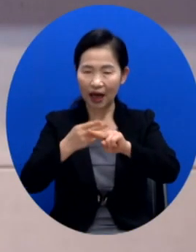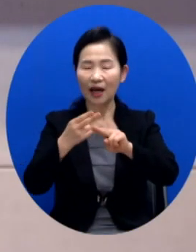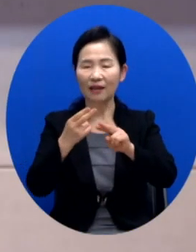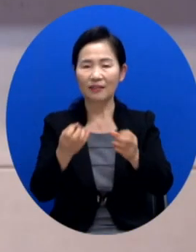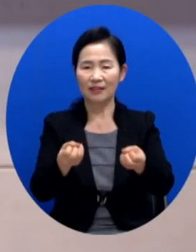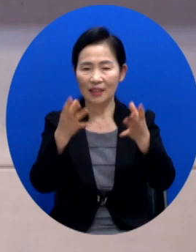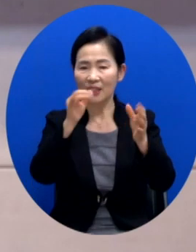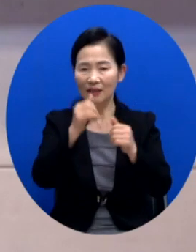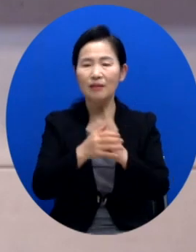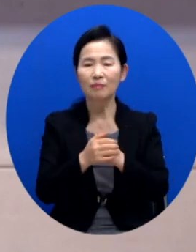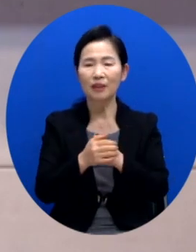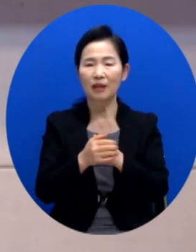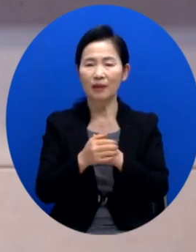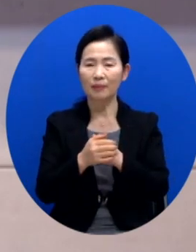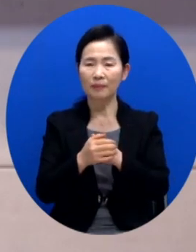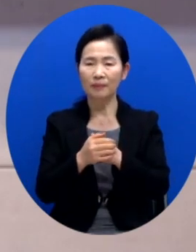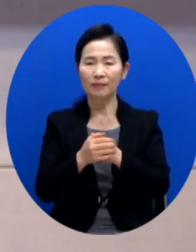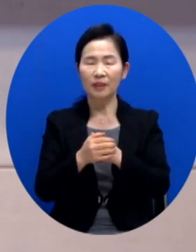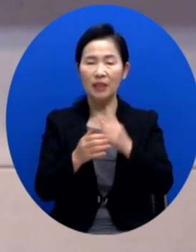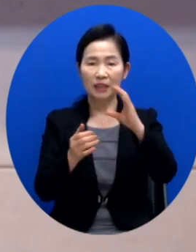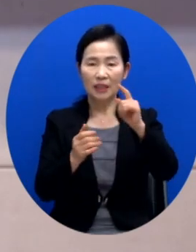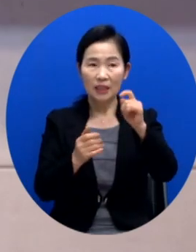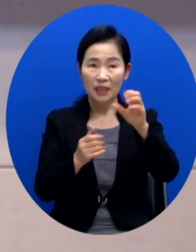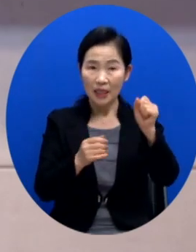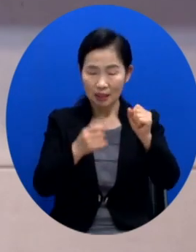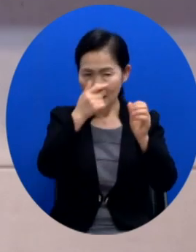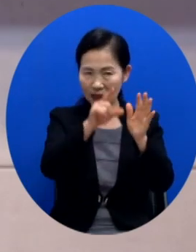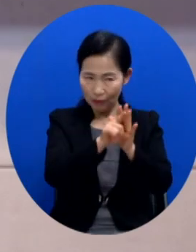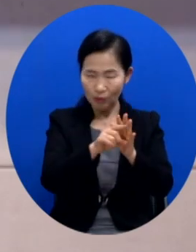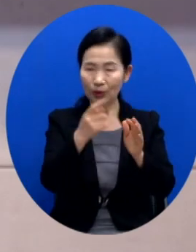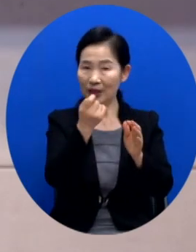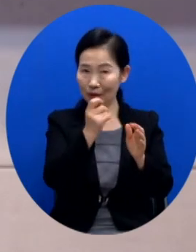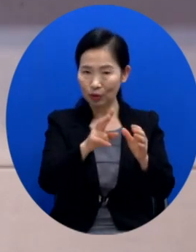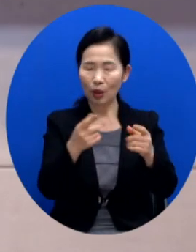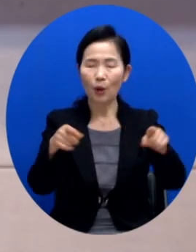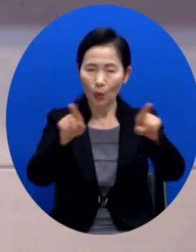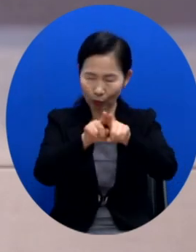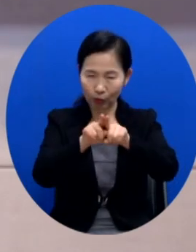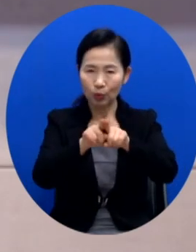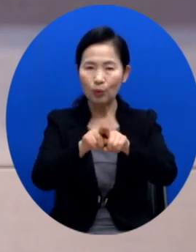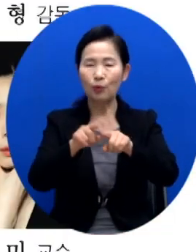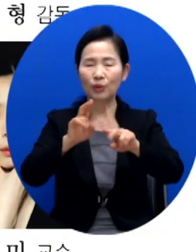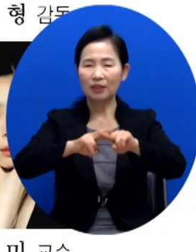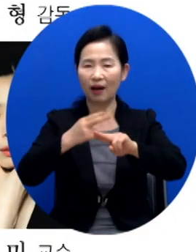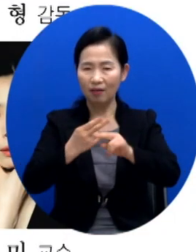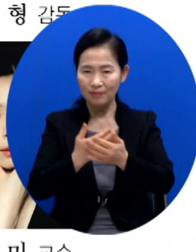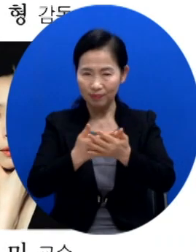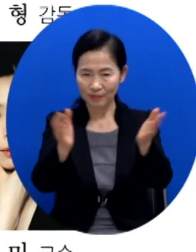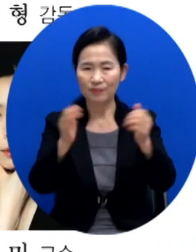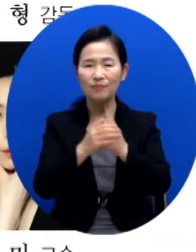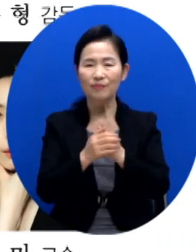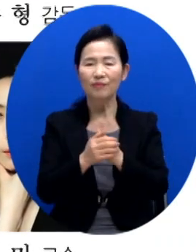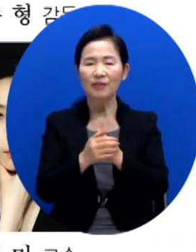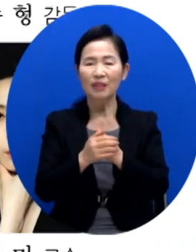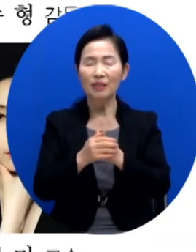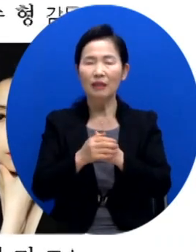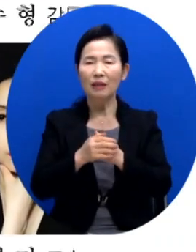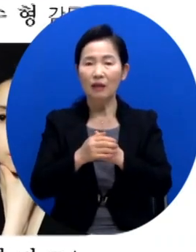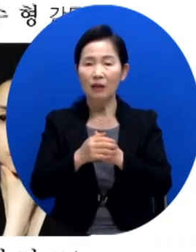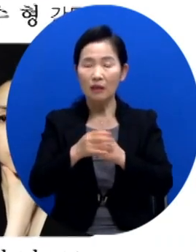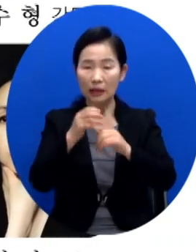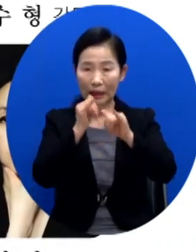한국기독교 문화예술총연합회와 CTS 기독교TV가 공동 주최한 시상식은 코로나19로 수상자만 참석한